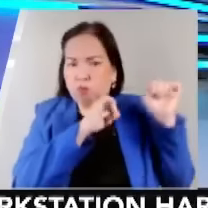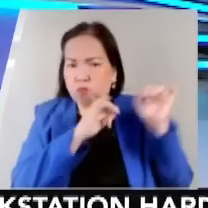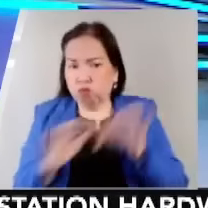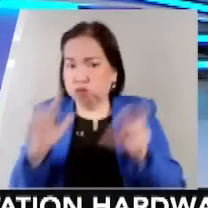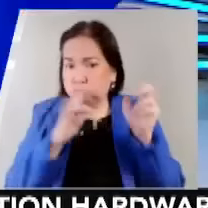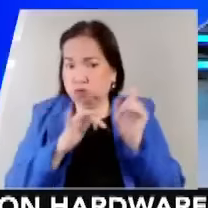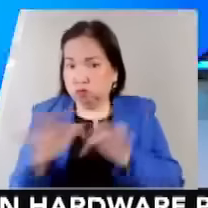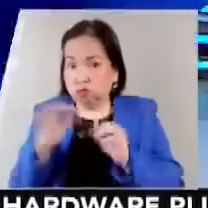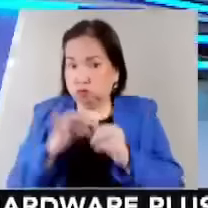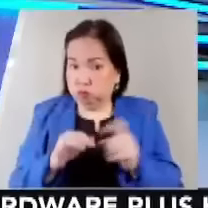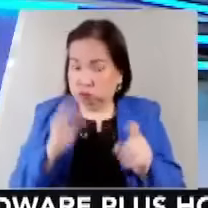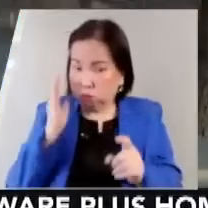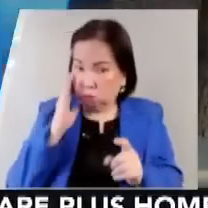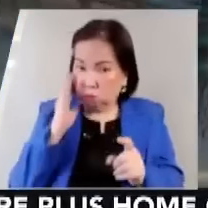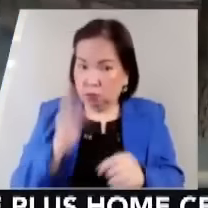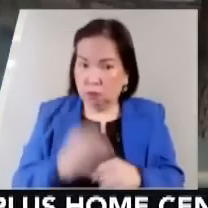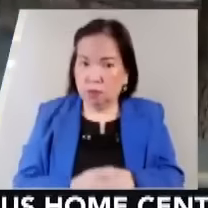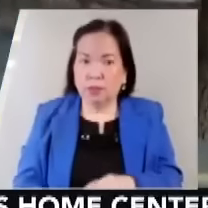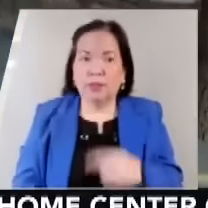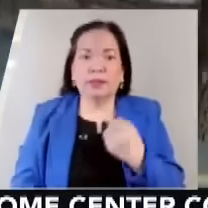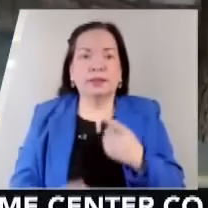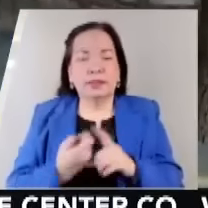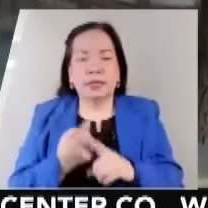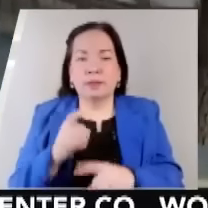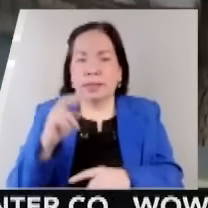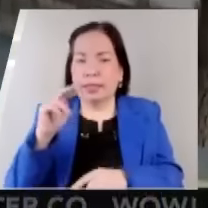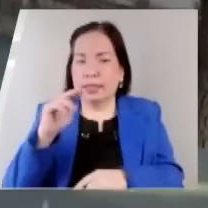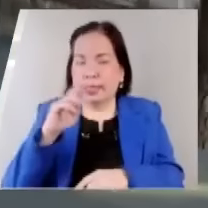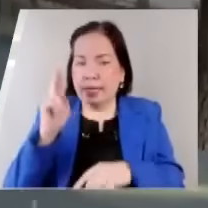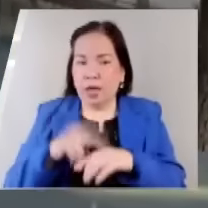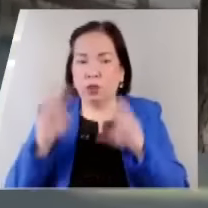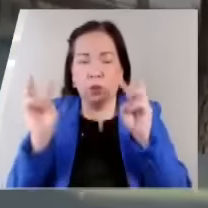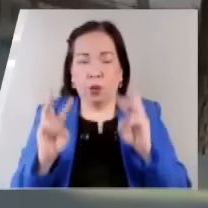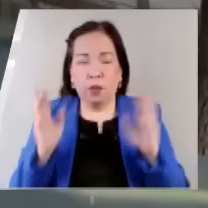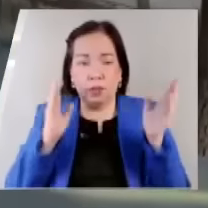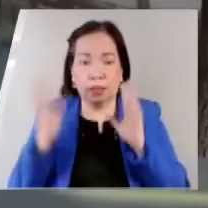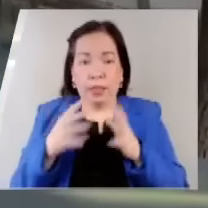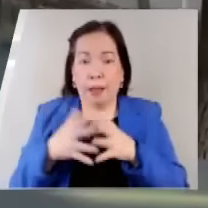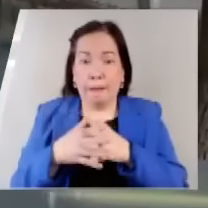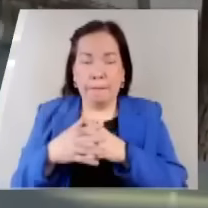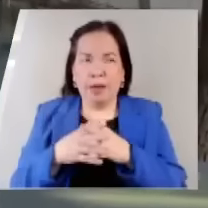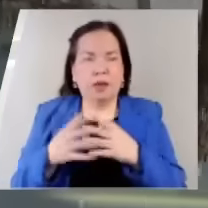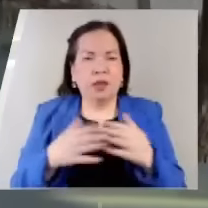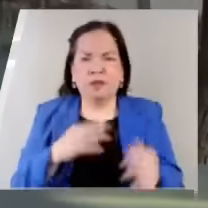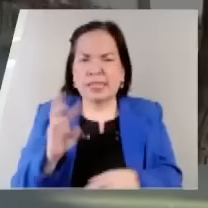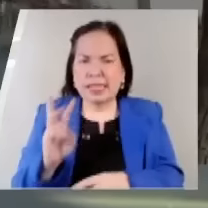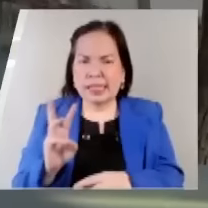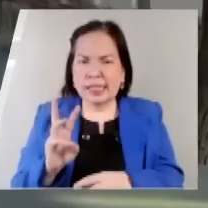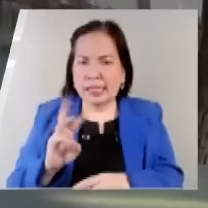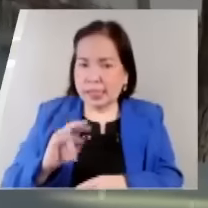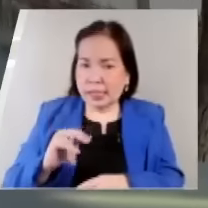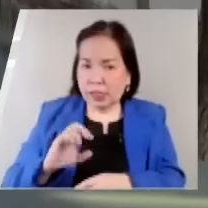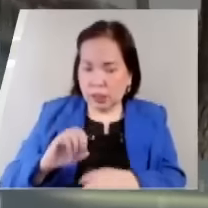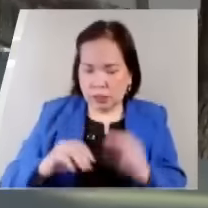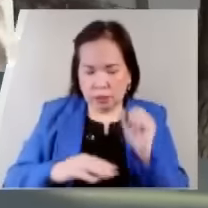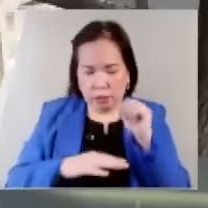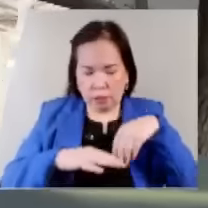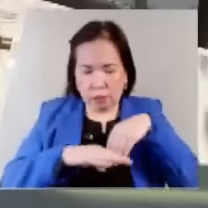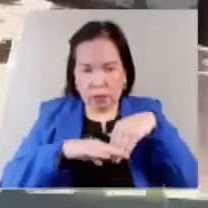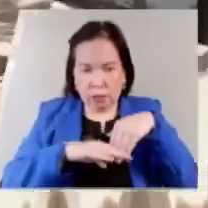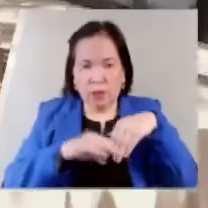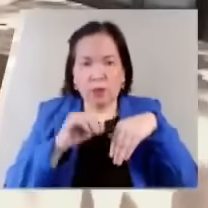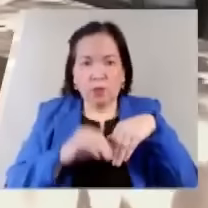baha ayon sa National weather service ng America kahit 6 in lang rumaragasang baha na Nong mapatumba ang